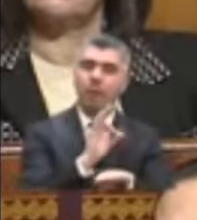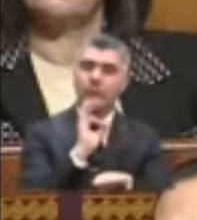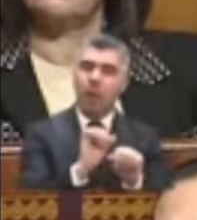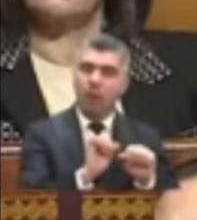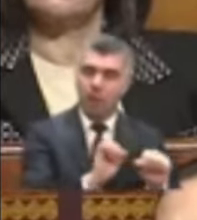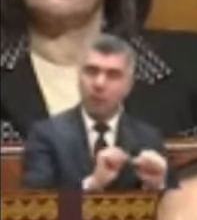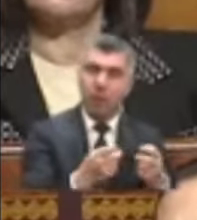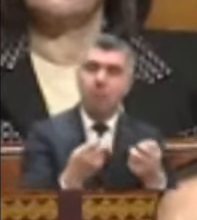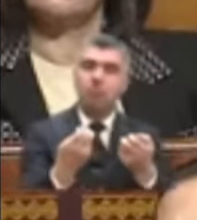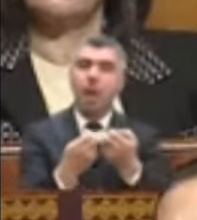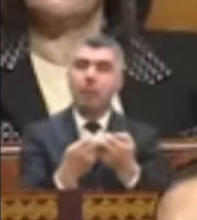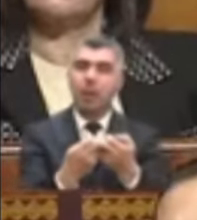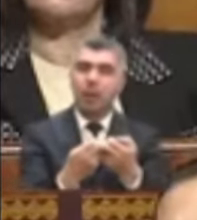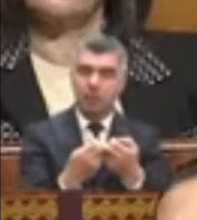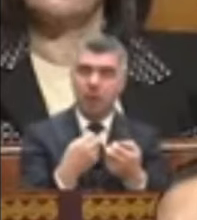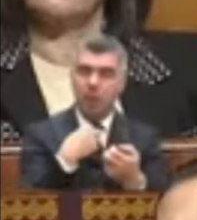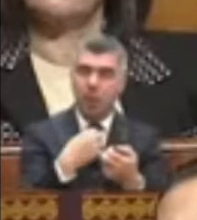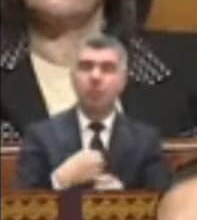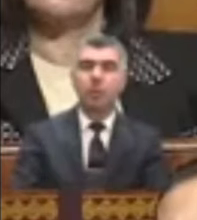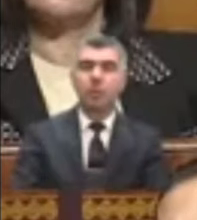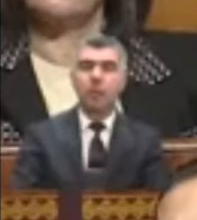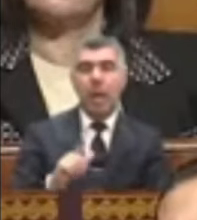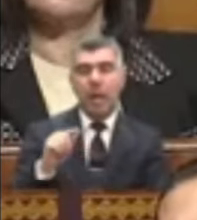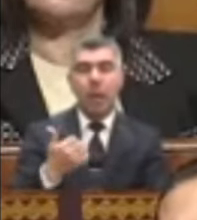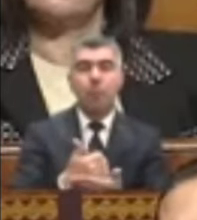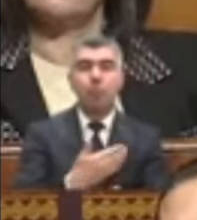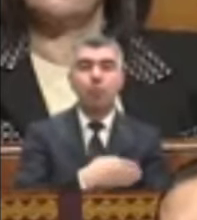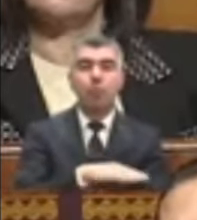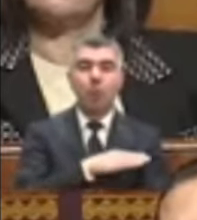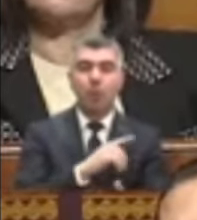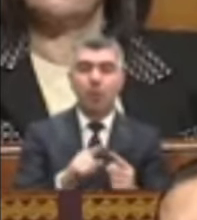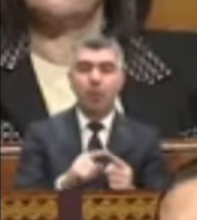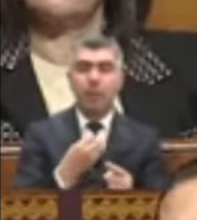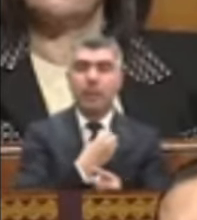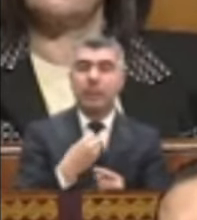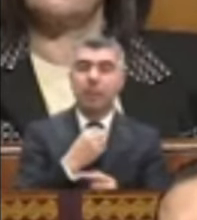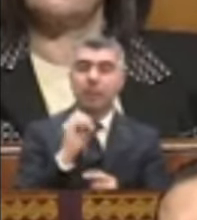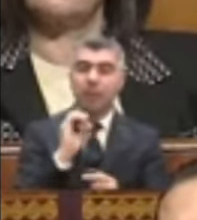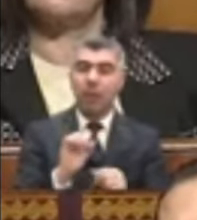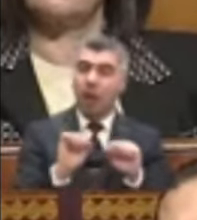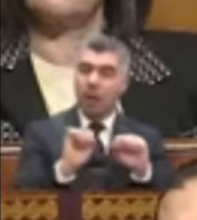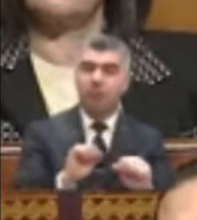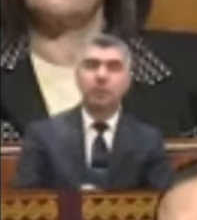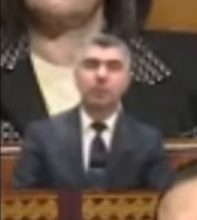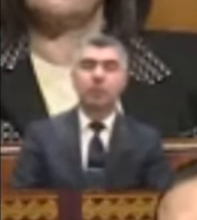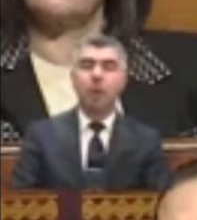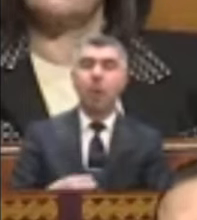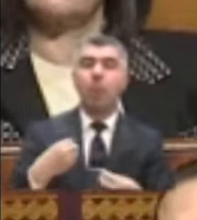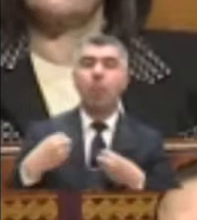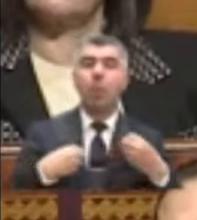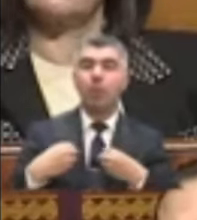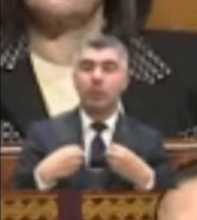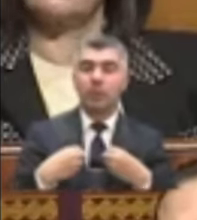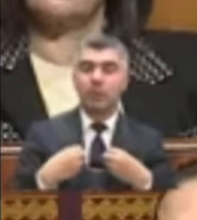عندنا أمثلة وعلى سبيل المثال كاين مسؤولين في القطاع ديال الصحة وتحمل المسؤولية، مدير